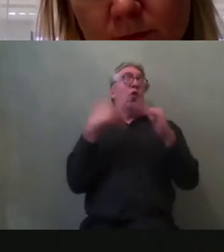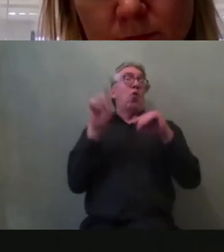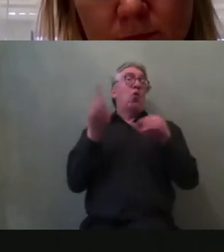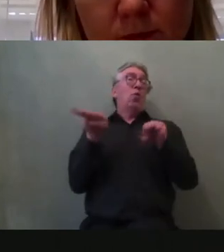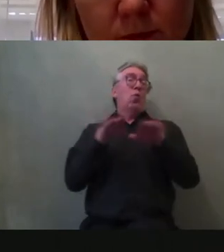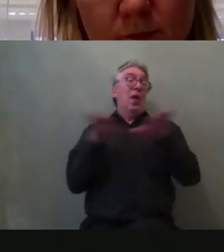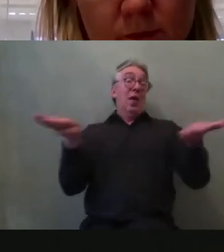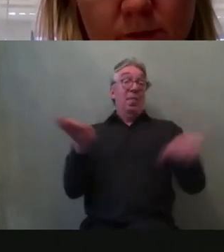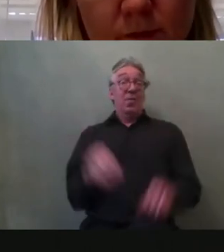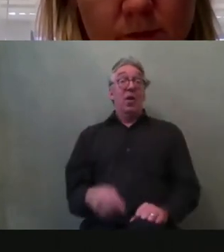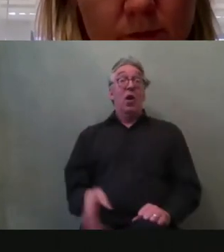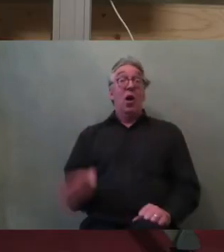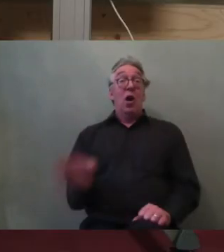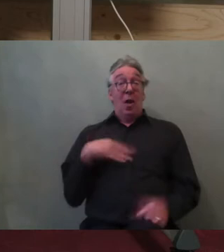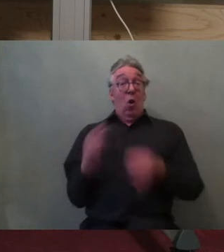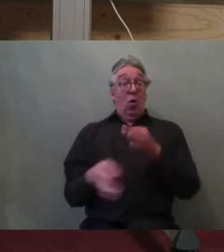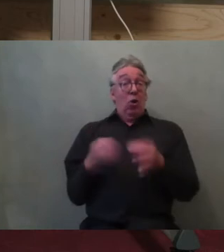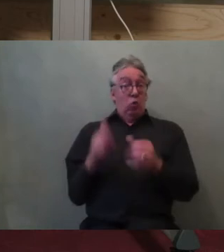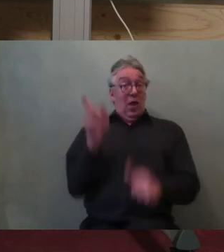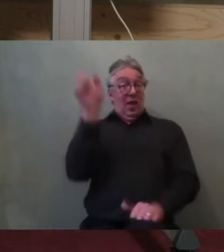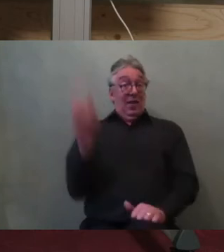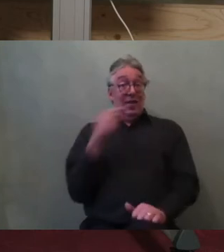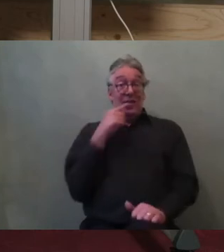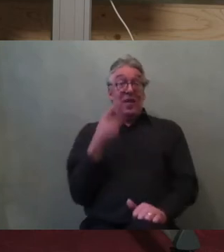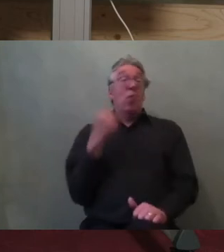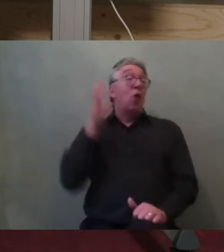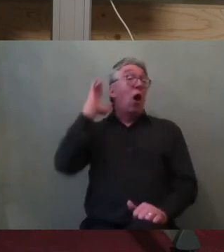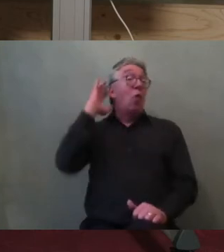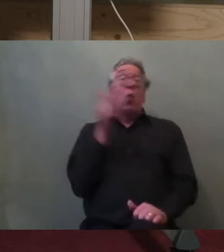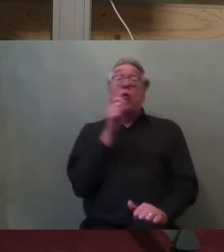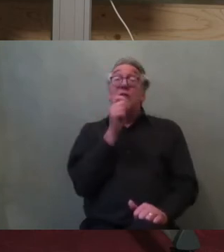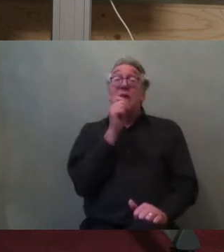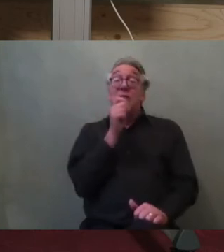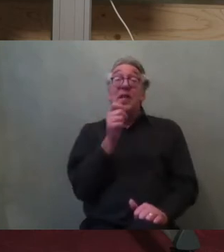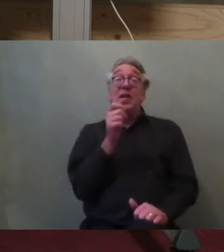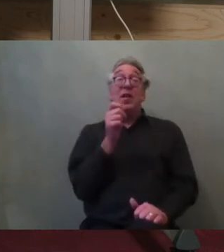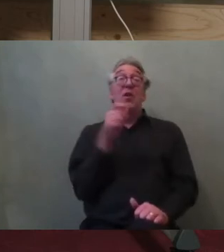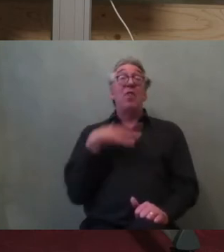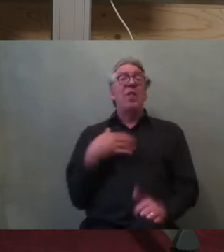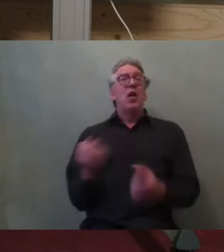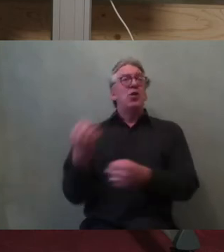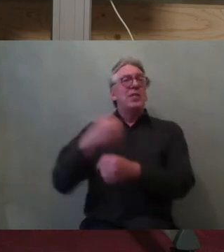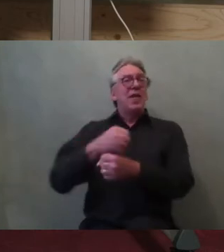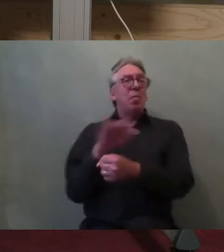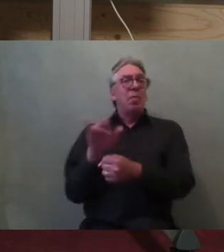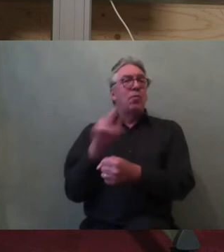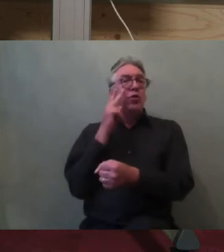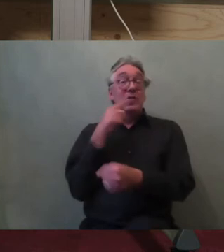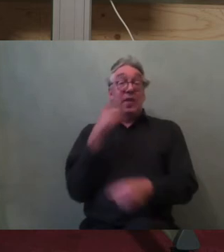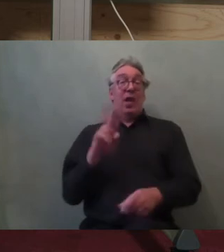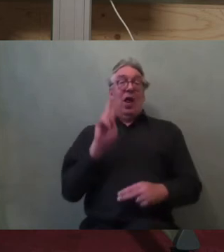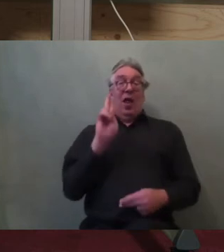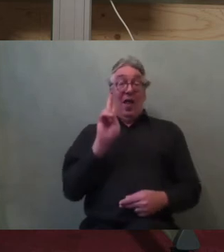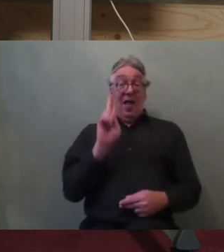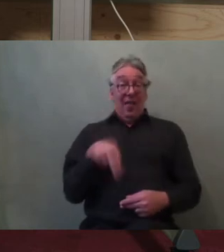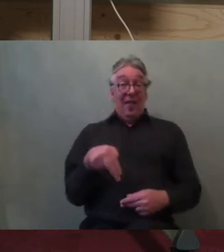het onderzoek, die zegt over de audiodescriptie van Stichting Komt het Zien. Sinds ik een voorstelling met Stichting Komt het Zien heb